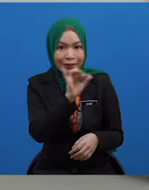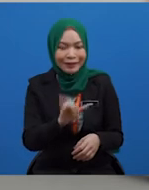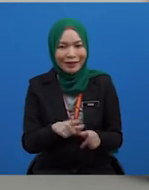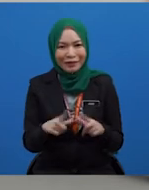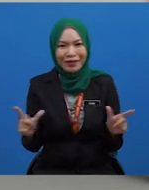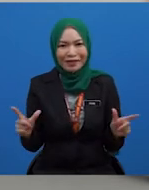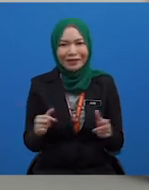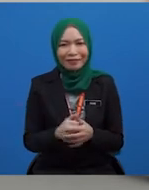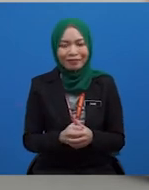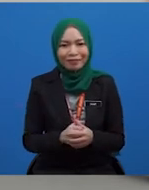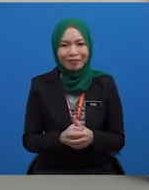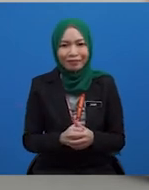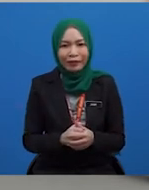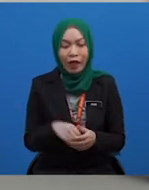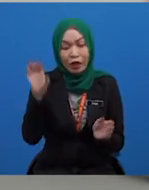lain-lain aspek.